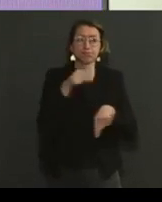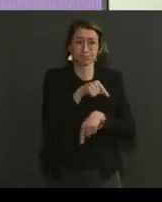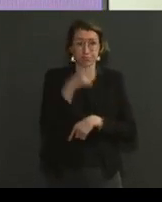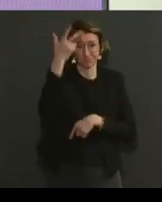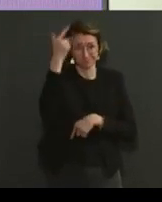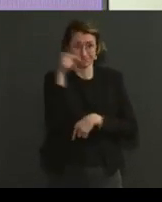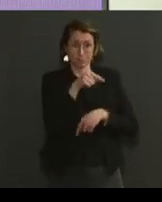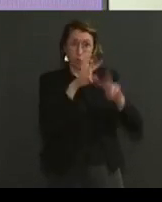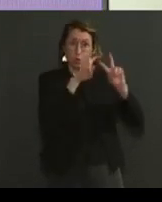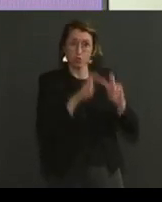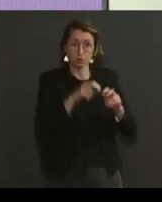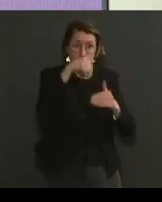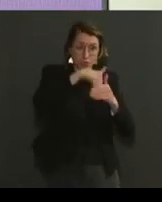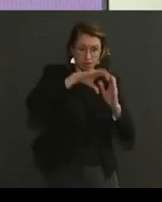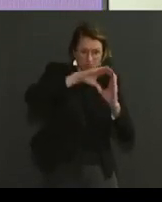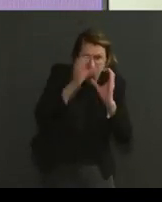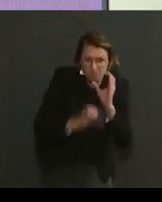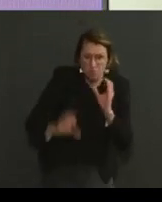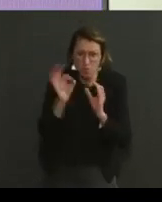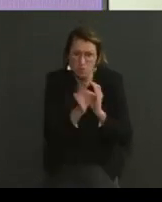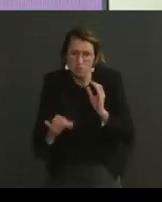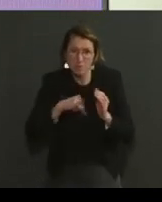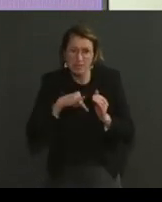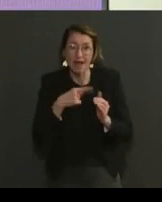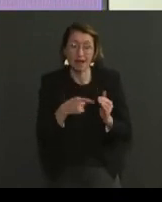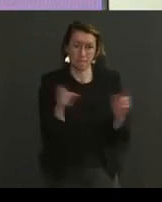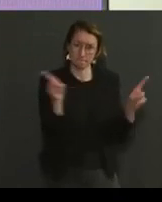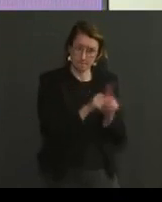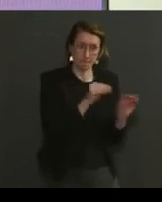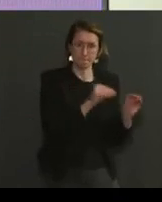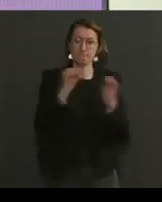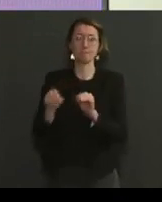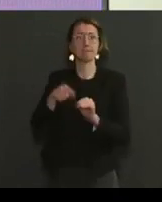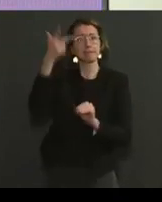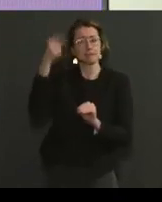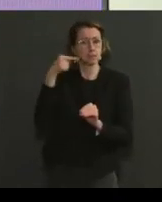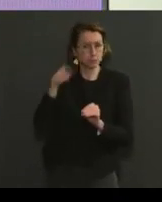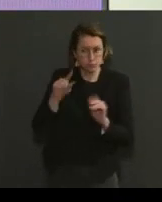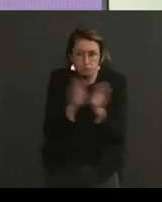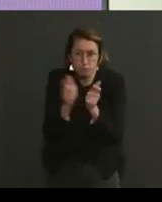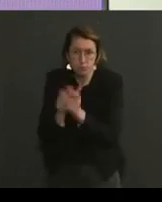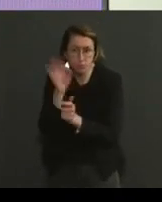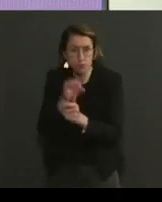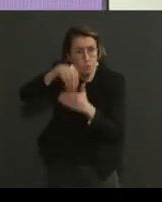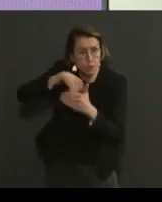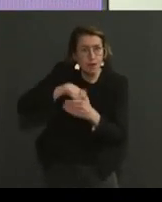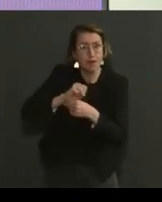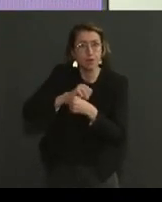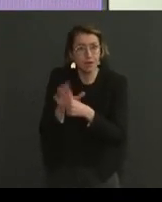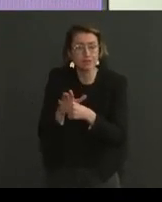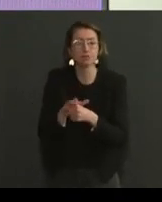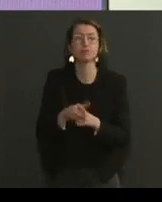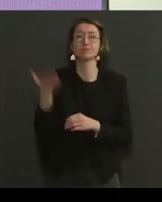Depuis le 14 septembre, donc, depuis mi-septembre, sont effectués ainsi 2 fois par semaine 42 prélèvements